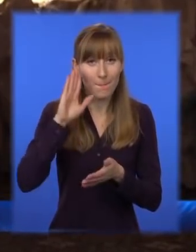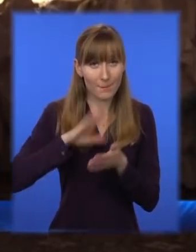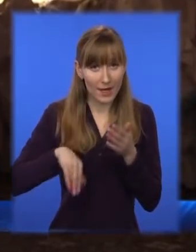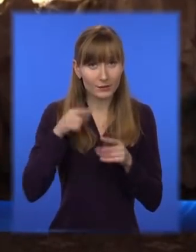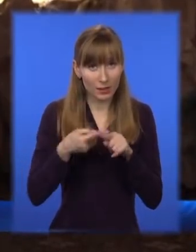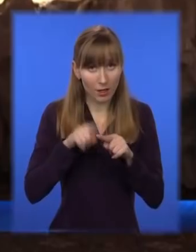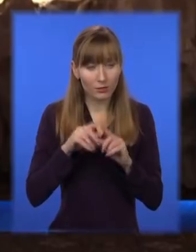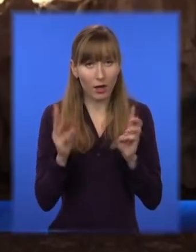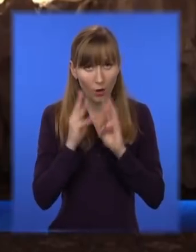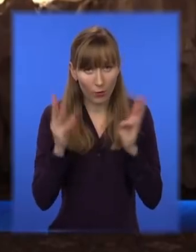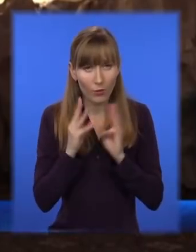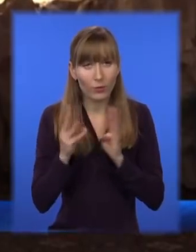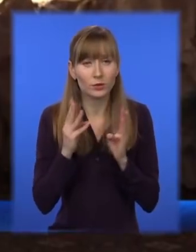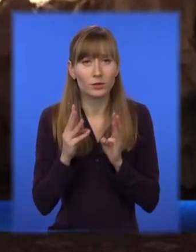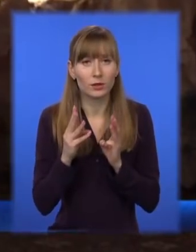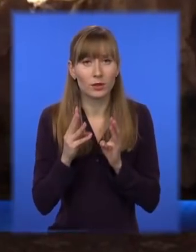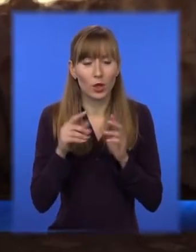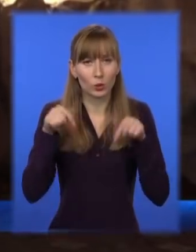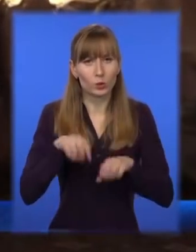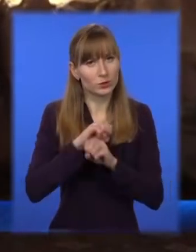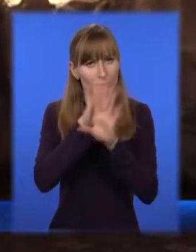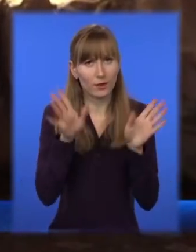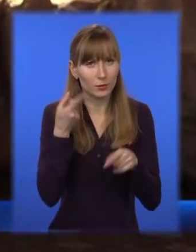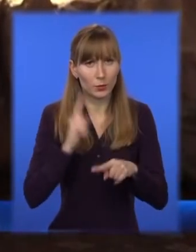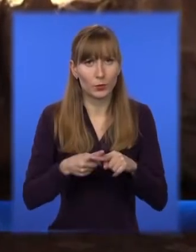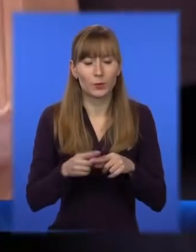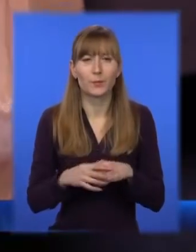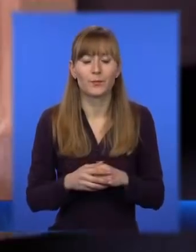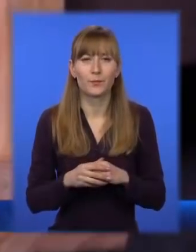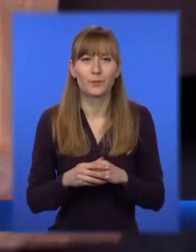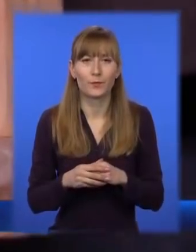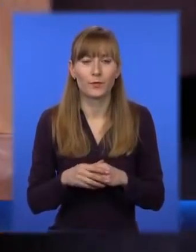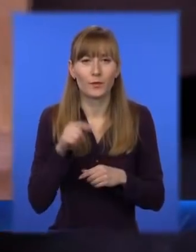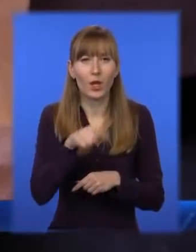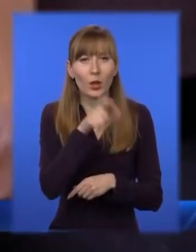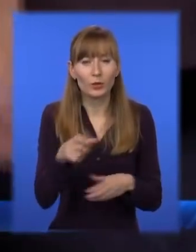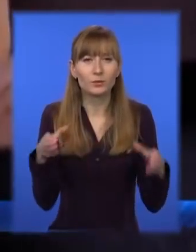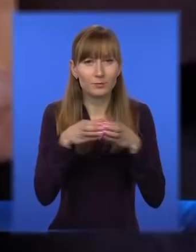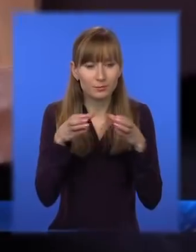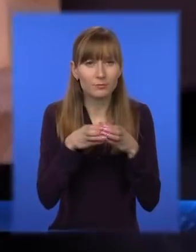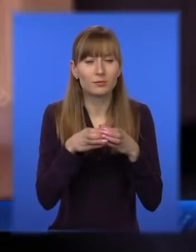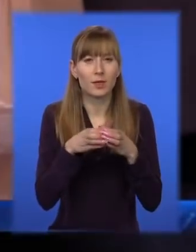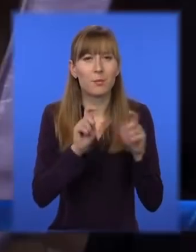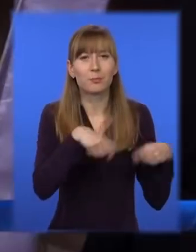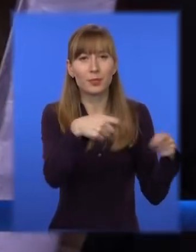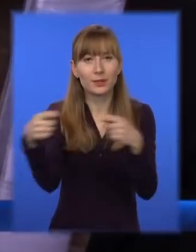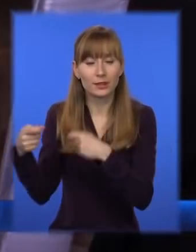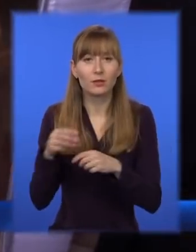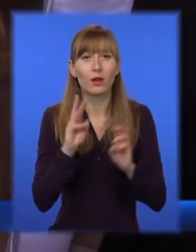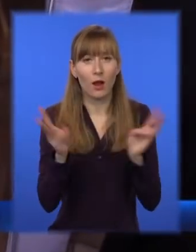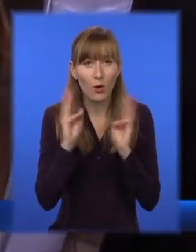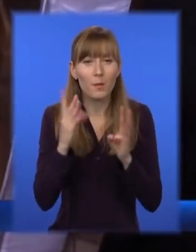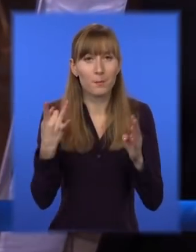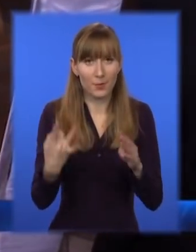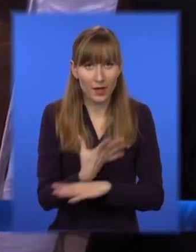без Віфлеємського вогню це місце не освятиться. Криворізький осередок пластунів долучається до естафети вперше.